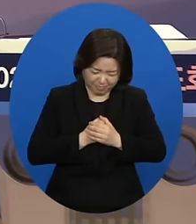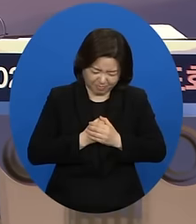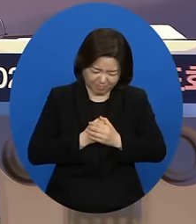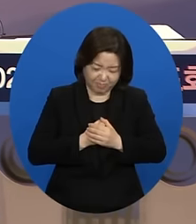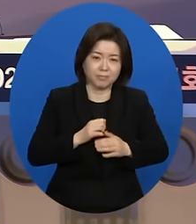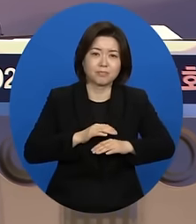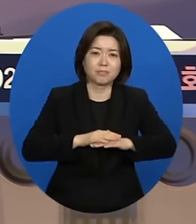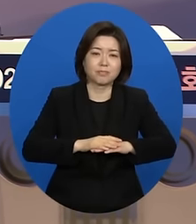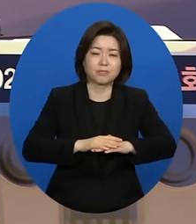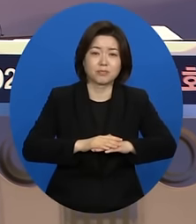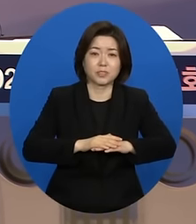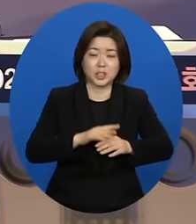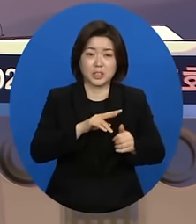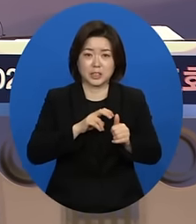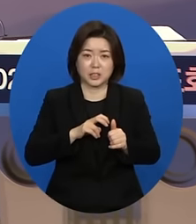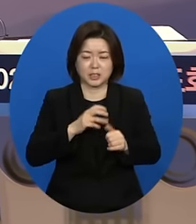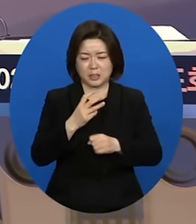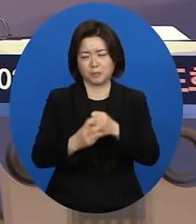13년